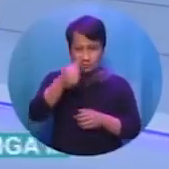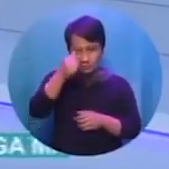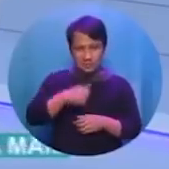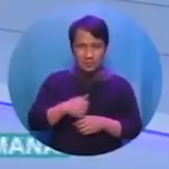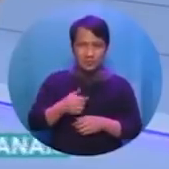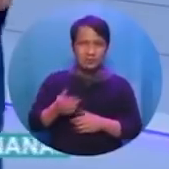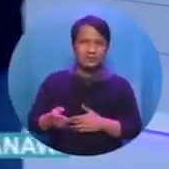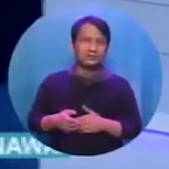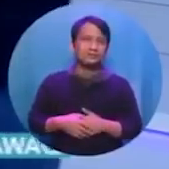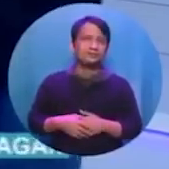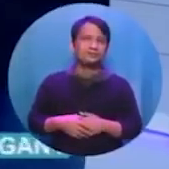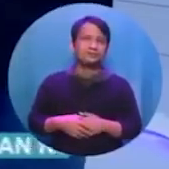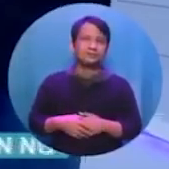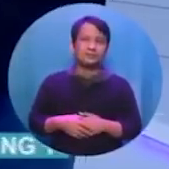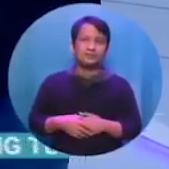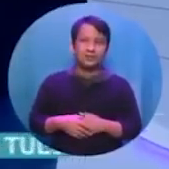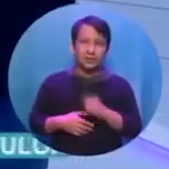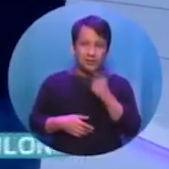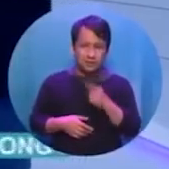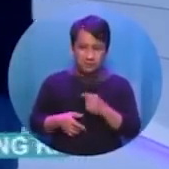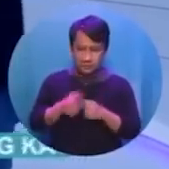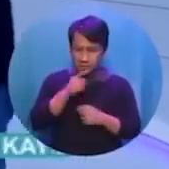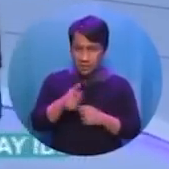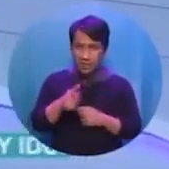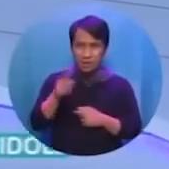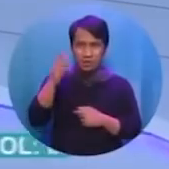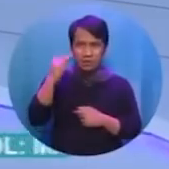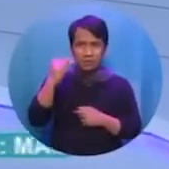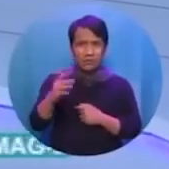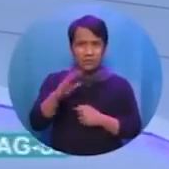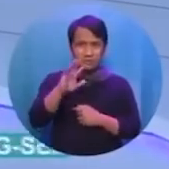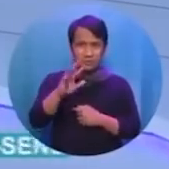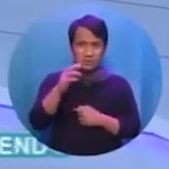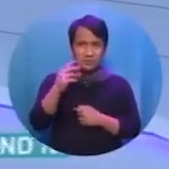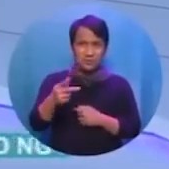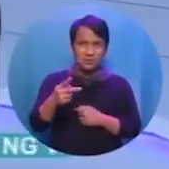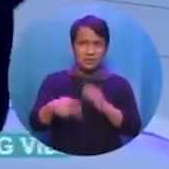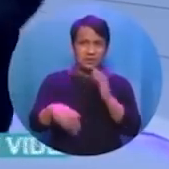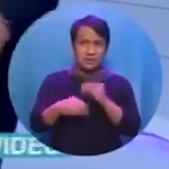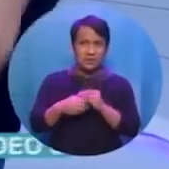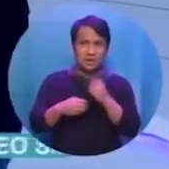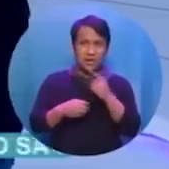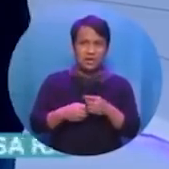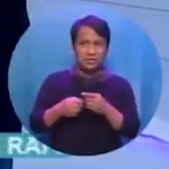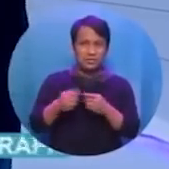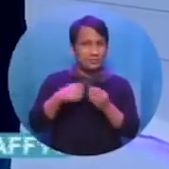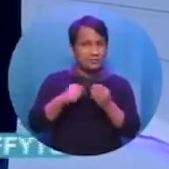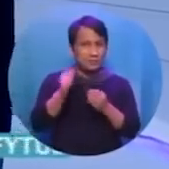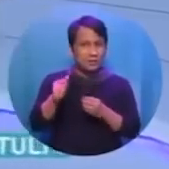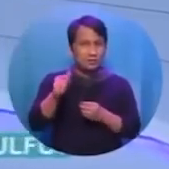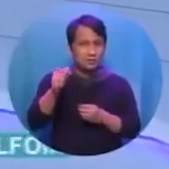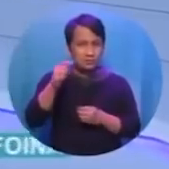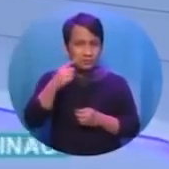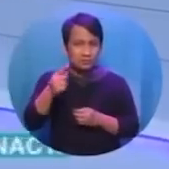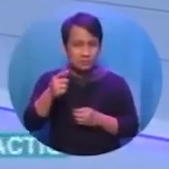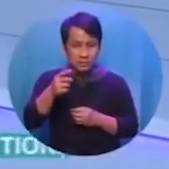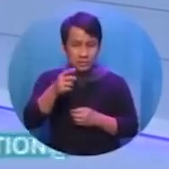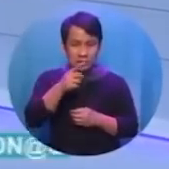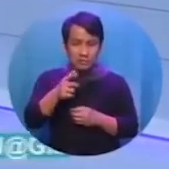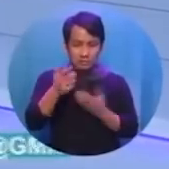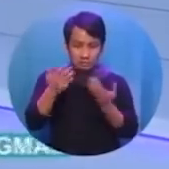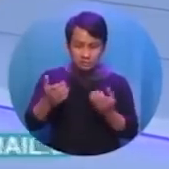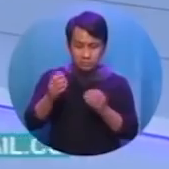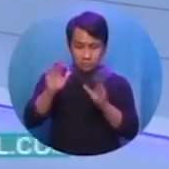na. Ma'am, ito ngayon, napakaswerte mo talaga dahil bukod sa 5,000 pesos cash at saka sa uling roasters na lechong manok, ito